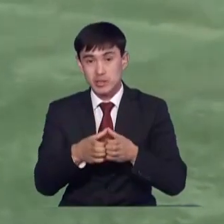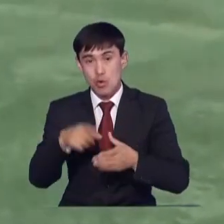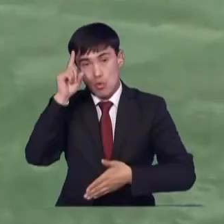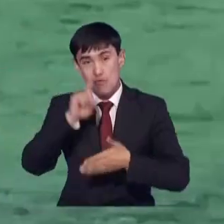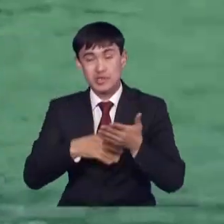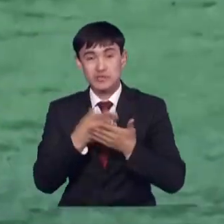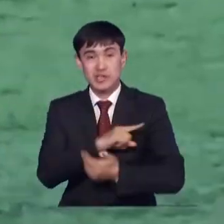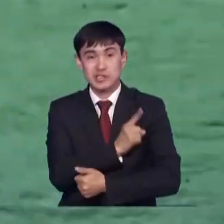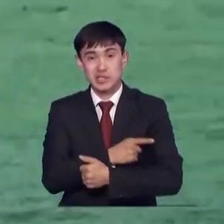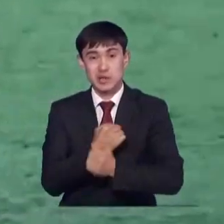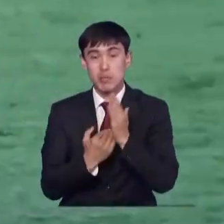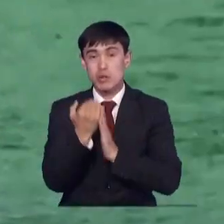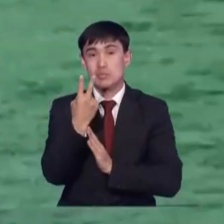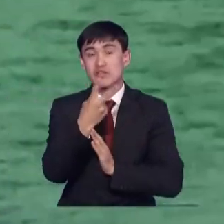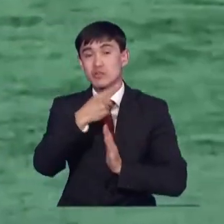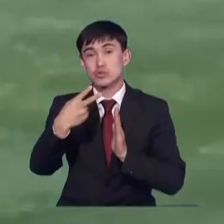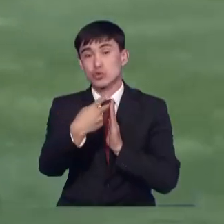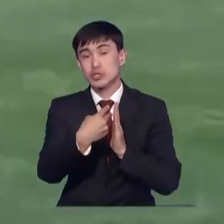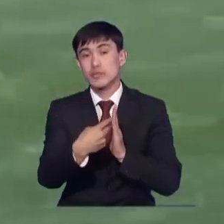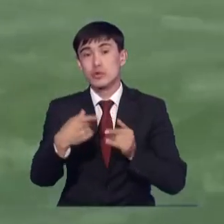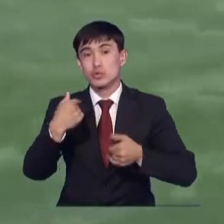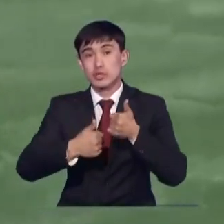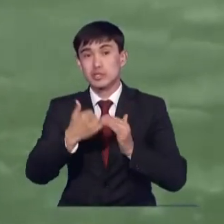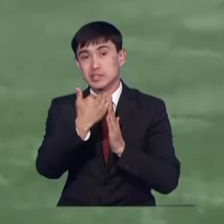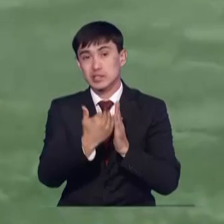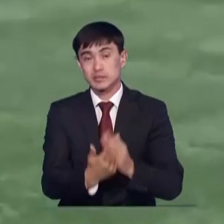талдыкорганском подм на две строчки в турнирной